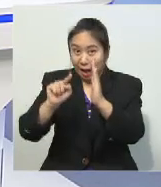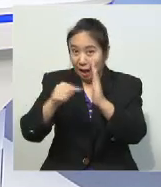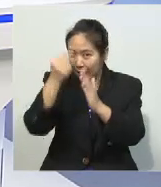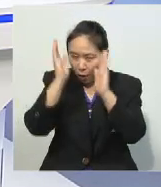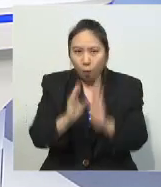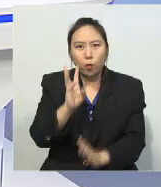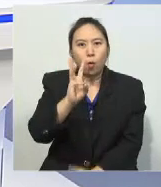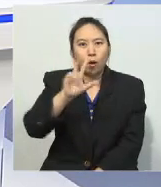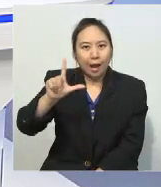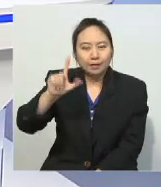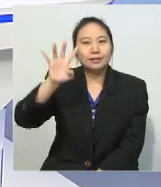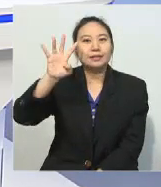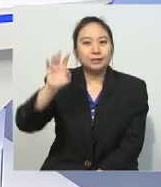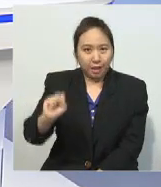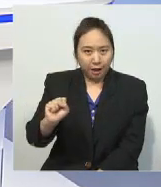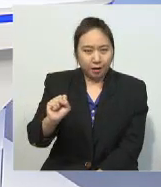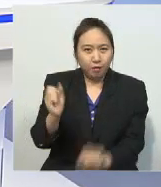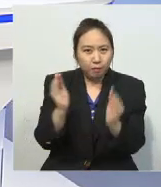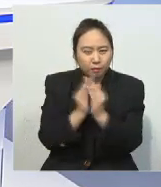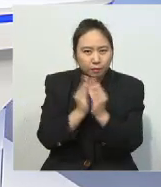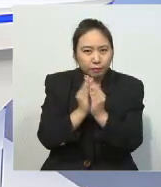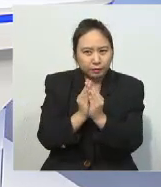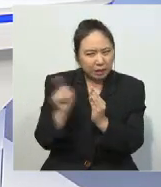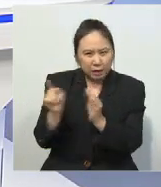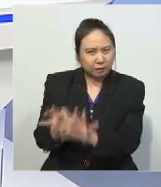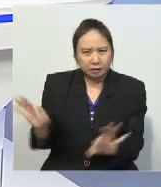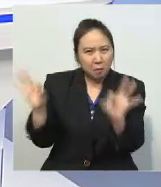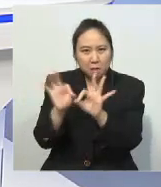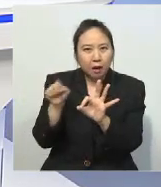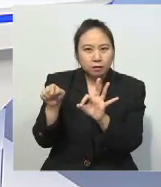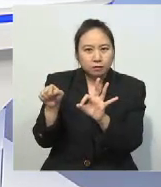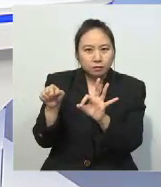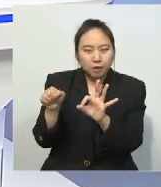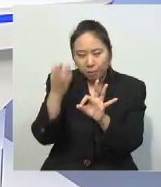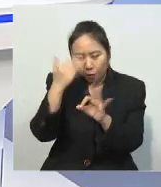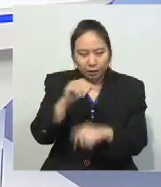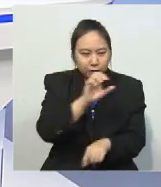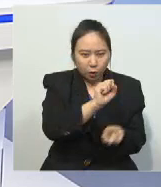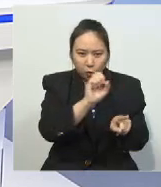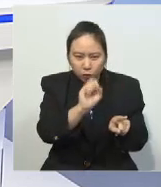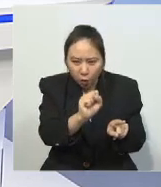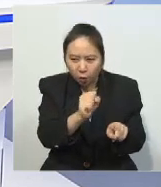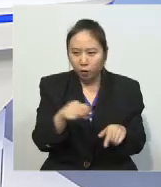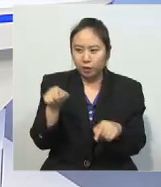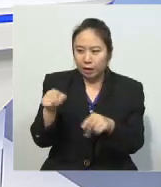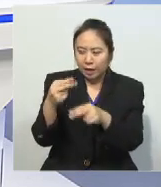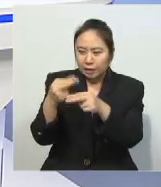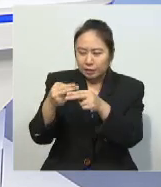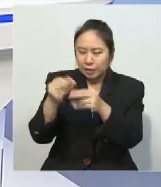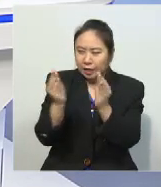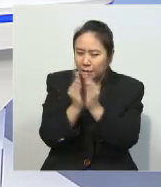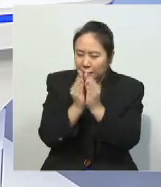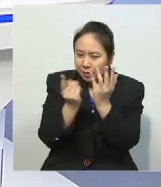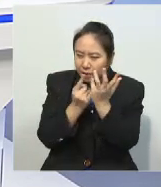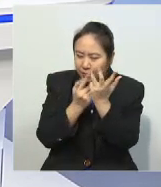ครับ6ล้าน4แสนคนเนี่ยคะแนนไม่น้อยๆนะเป็นตัวแปรได้ดีทีเดียวทั้งตัวแปรส.ส.เขตตัวแปรของที่จะเอามา